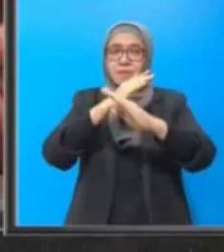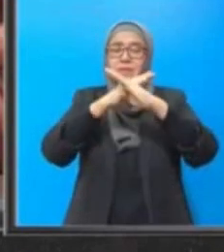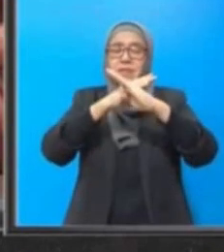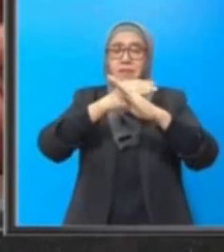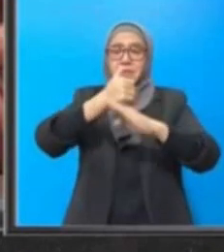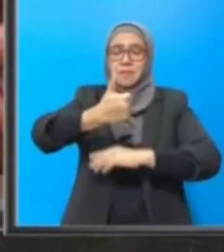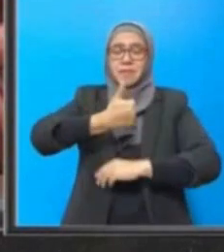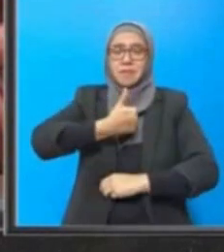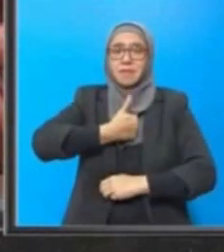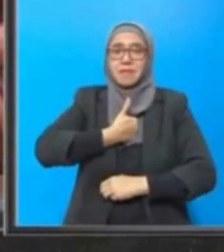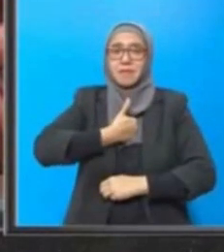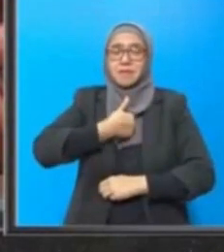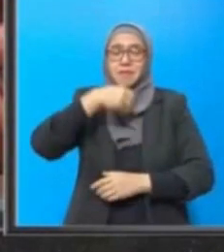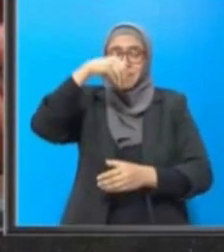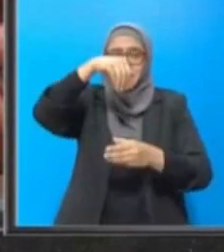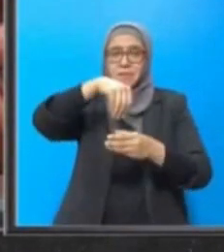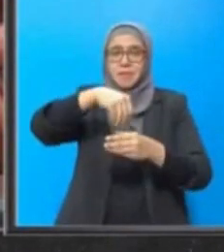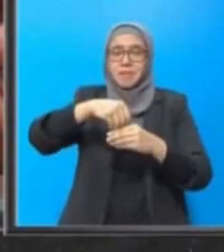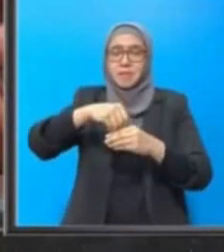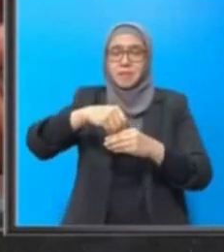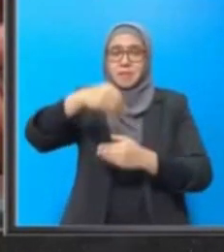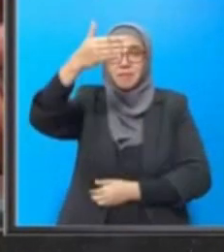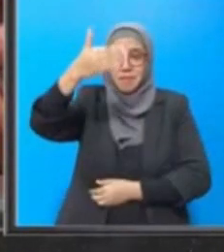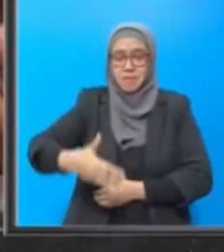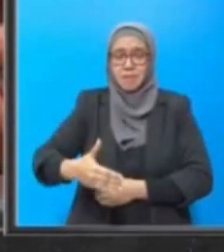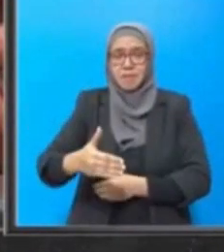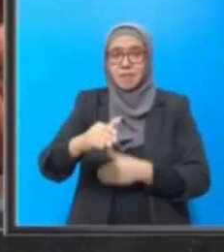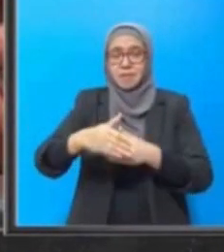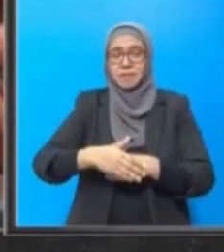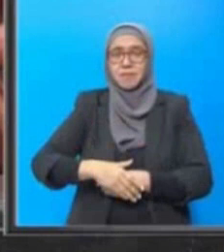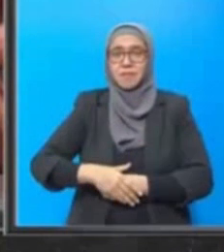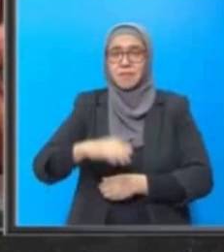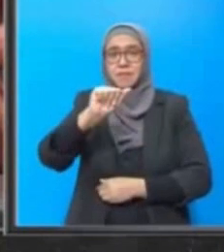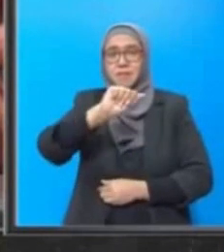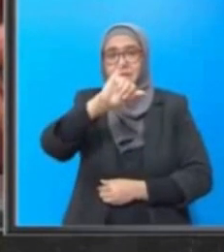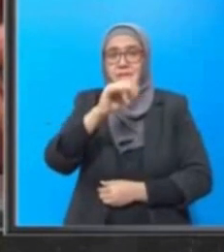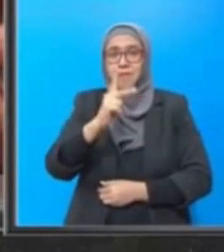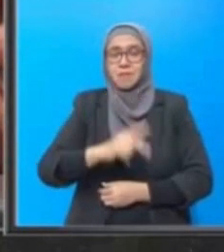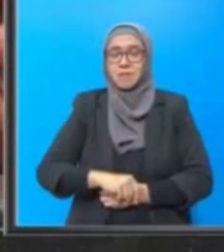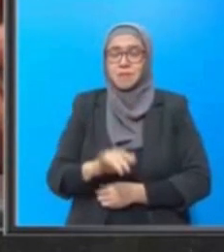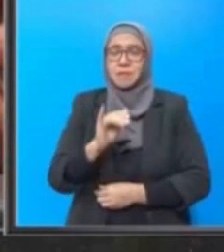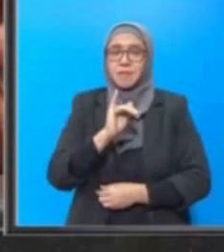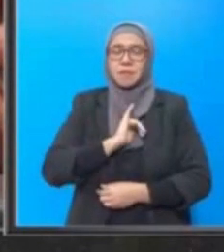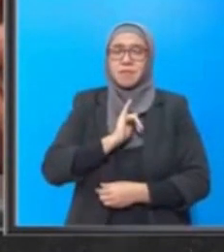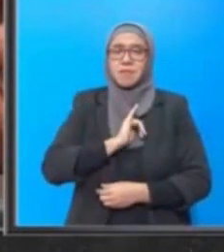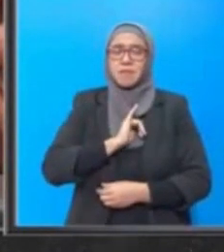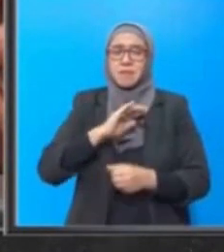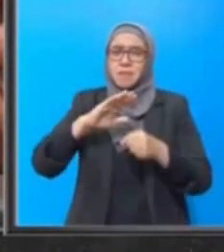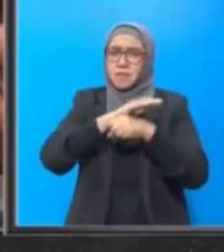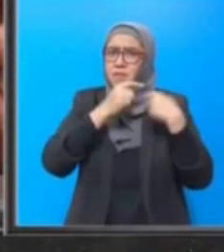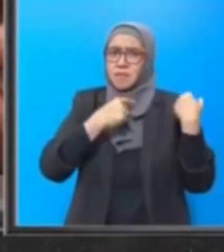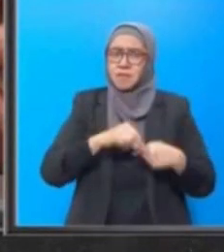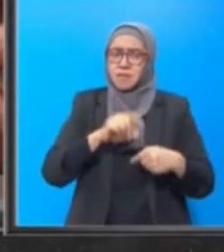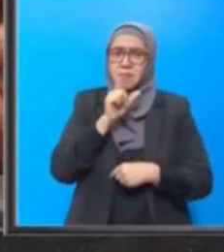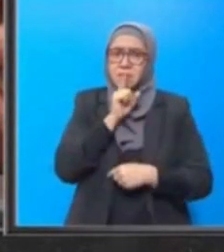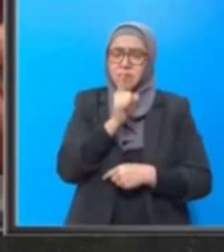membela dirinya di hadapan jawatankuasa Sebenarnya saya sesuai aku tuh sepenuh hati saya tidak dapat pastikan sama aja